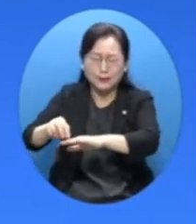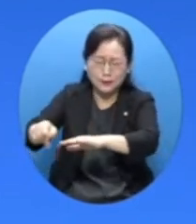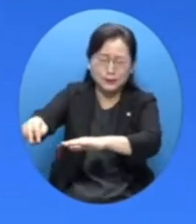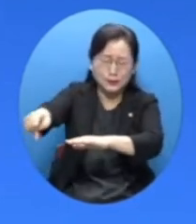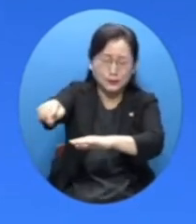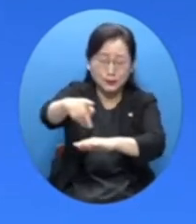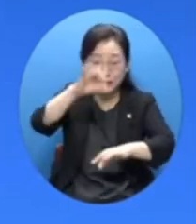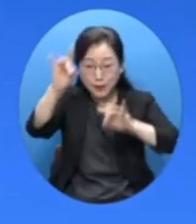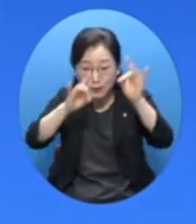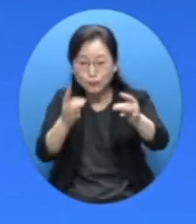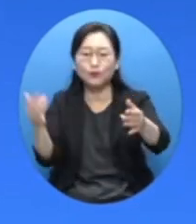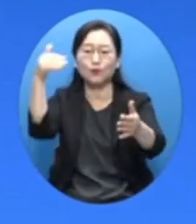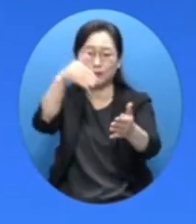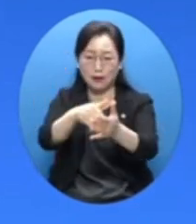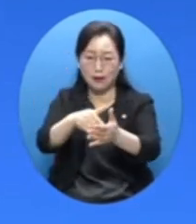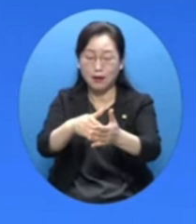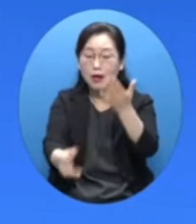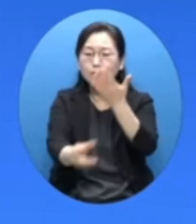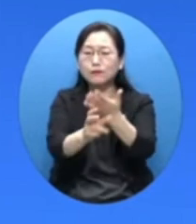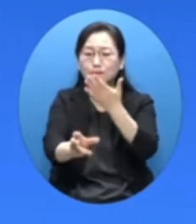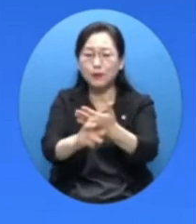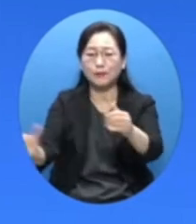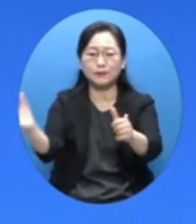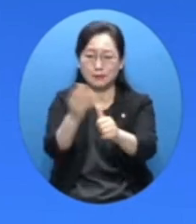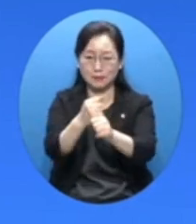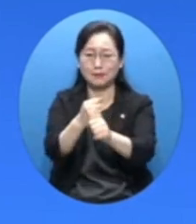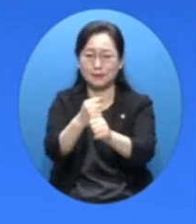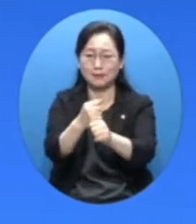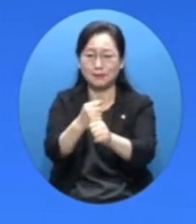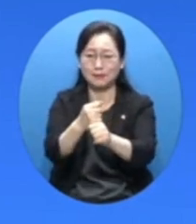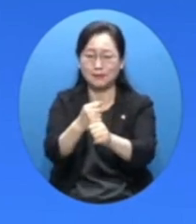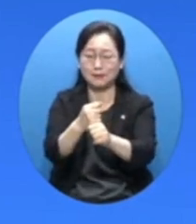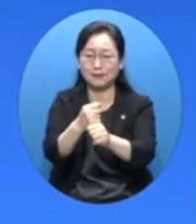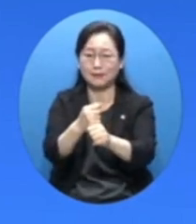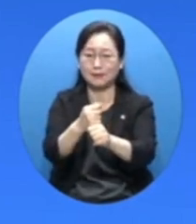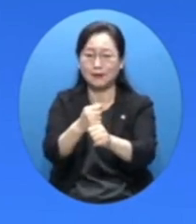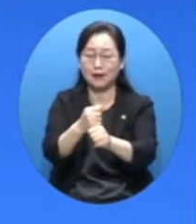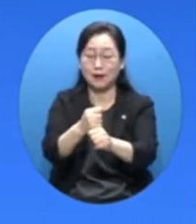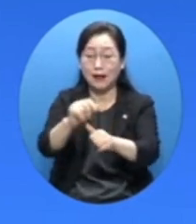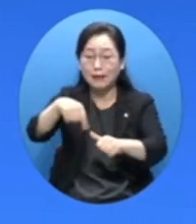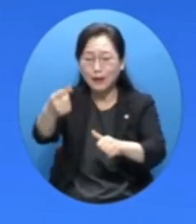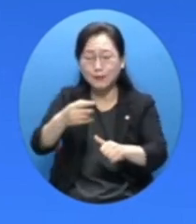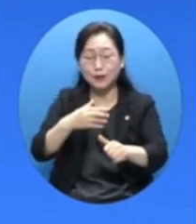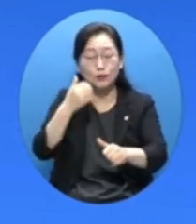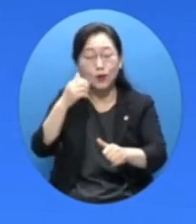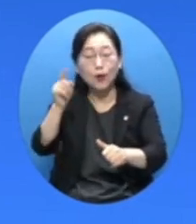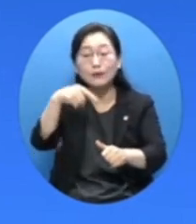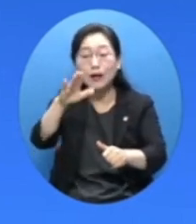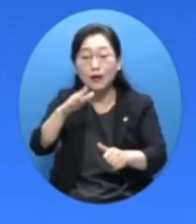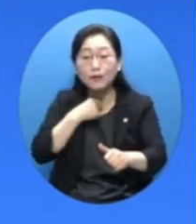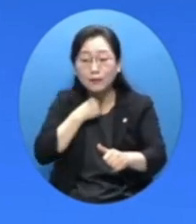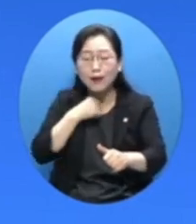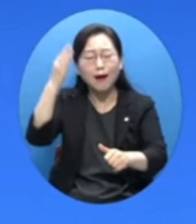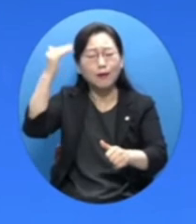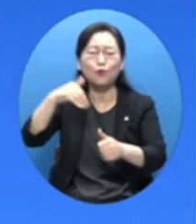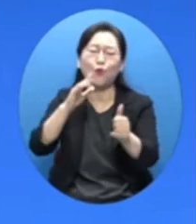거기서 불법체류자로 붙잡혀 가지고 그 다음에 우리 한국 가기 원합니다